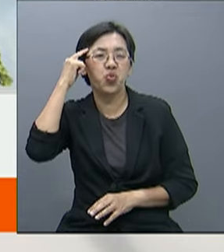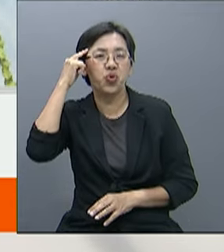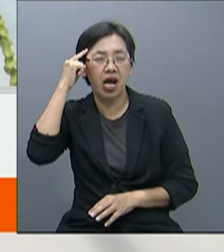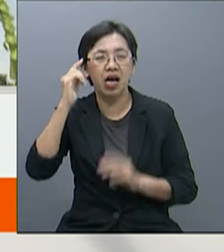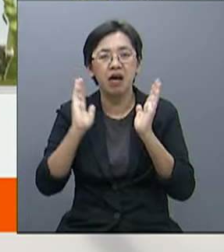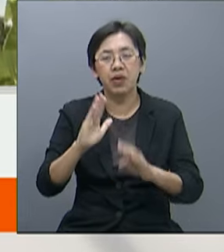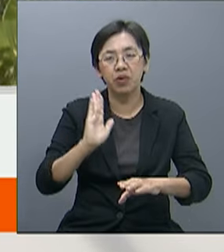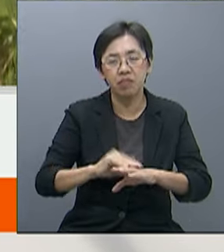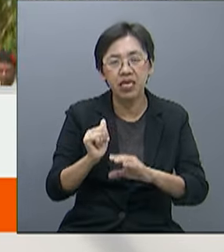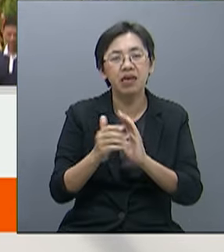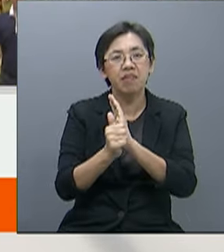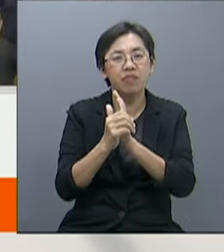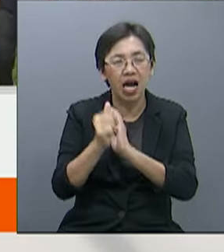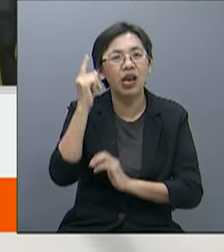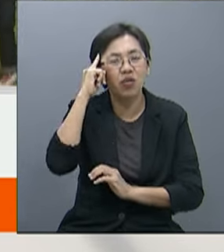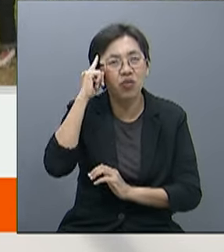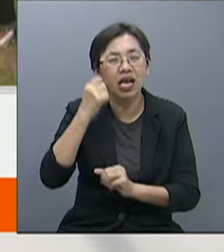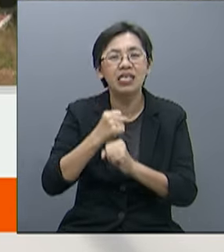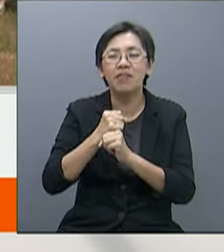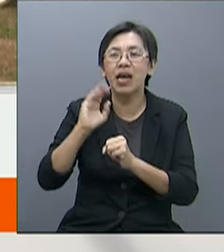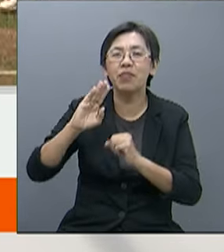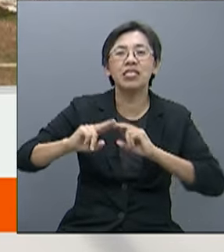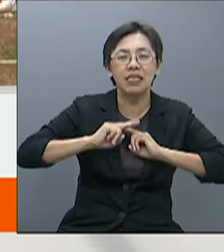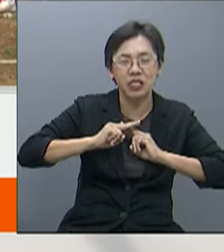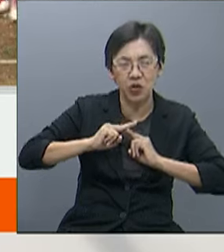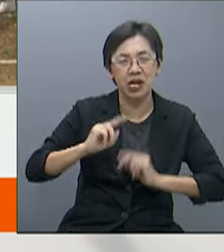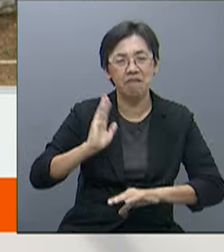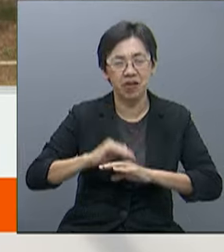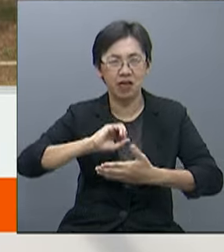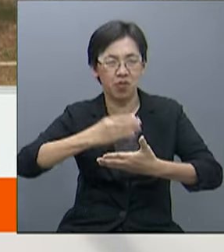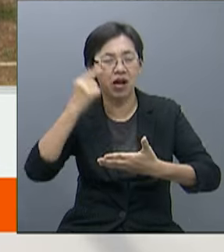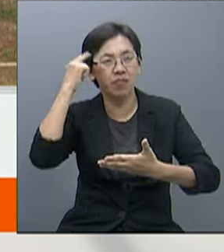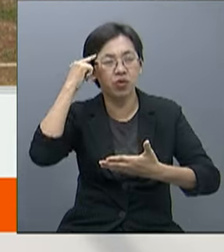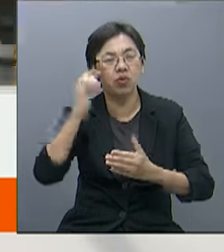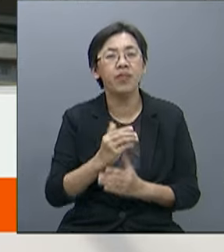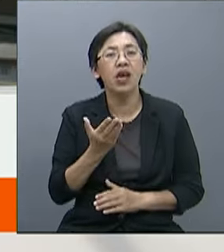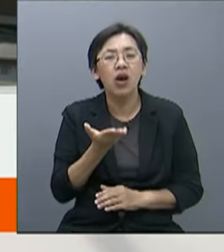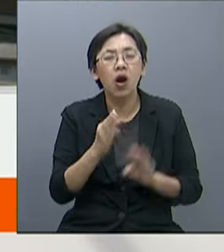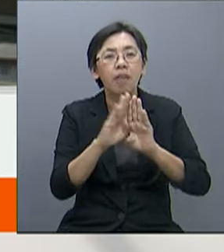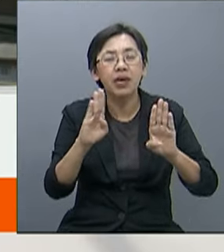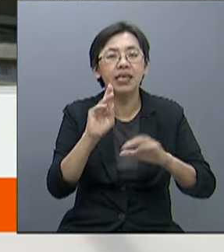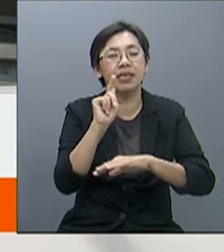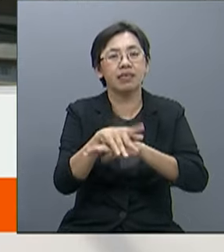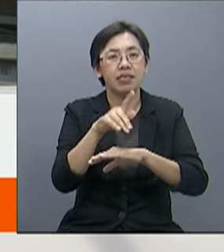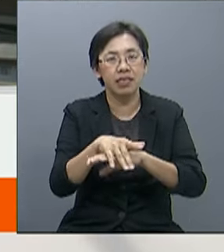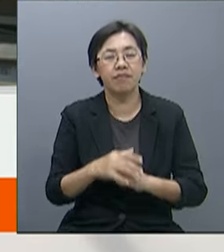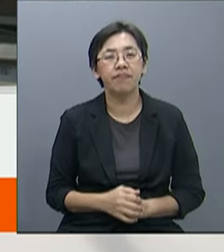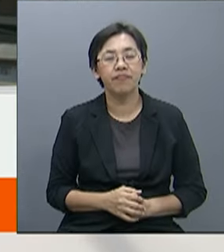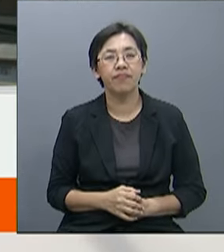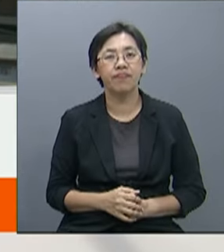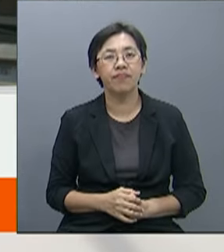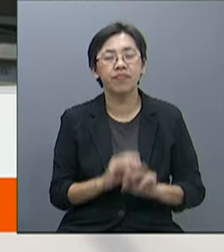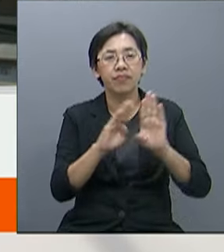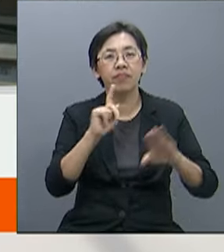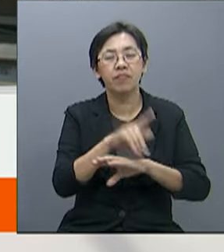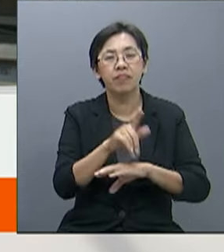บ้านเช่าพื้นที่เอกชนบริเวณนั้นนะครับแล้วก็ไปขอเปิดสัญญาณอินเทอร์เน็ต คือถ้าเรื่อง